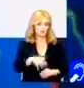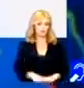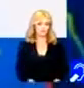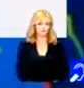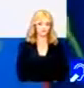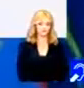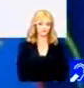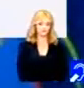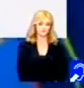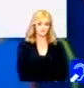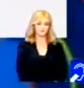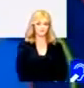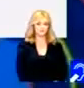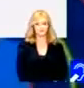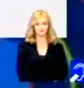bani.